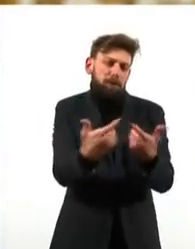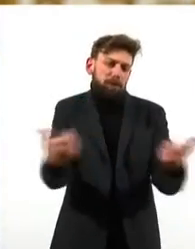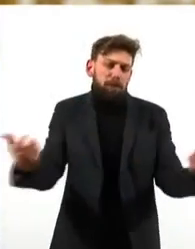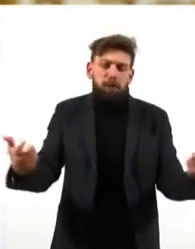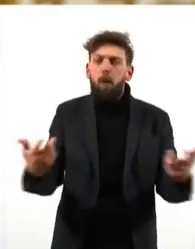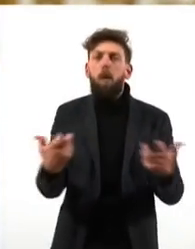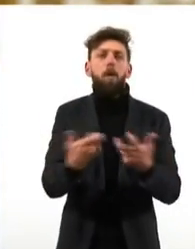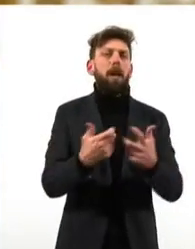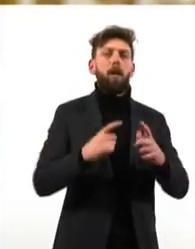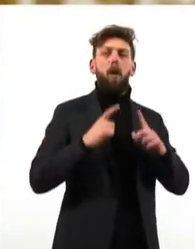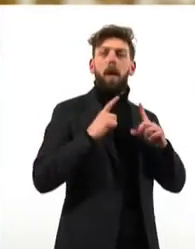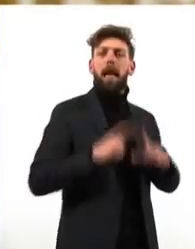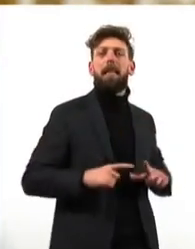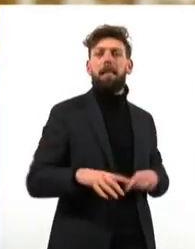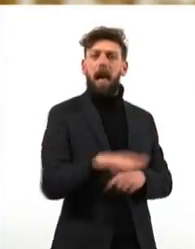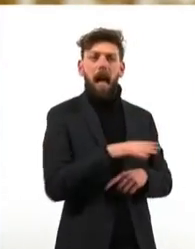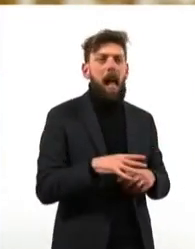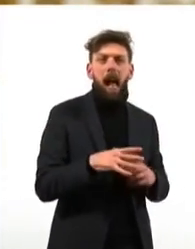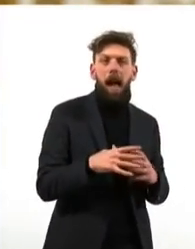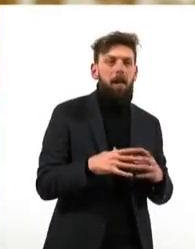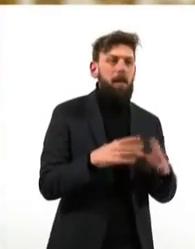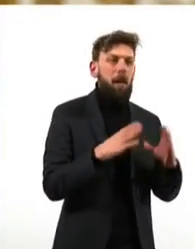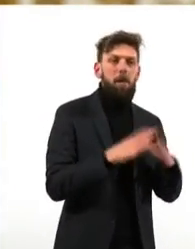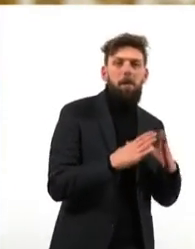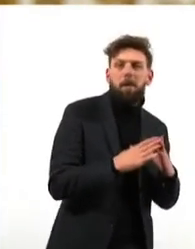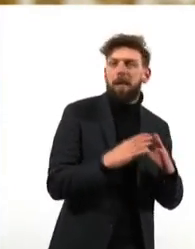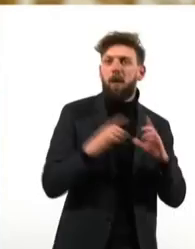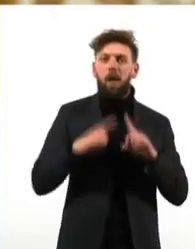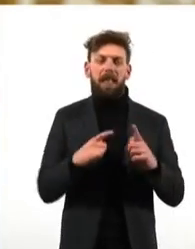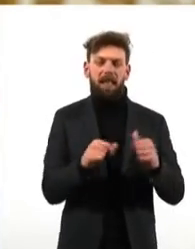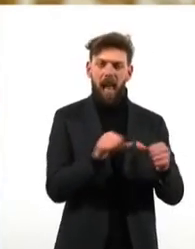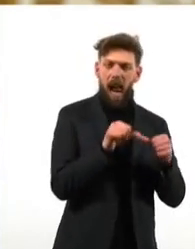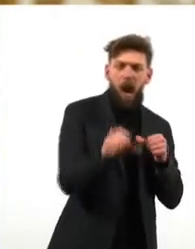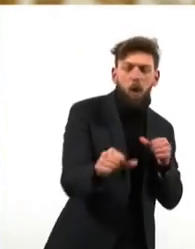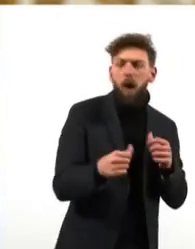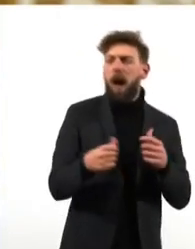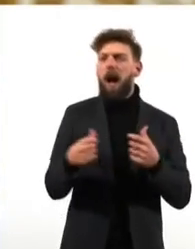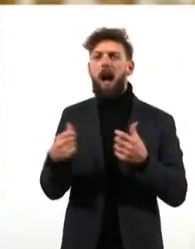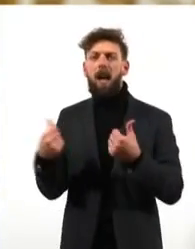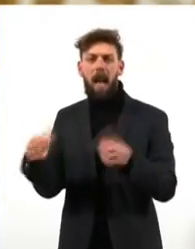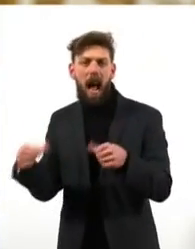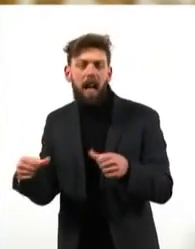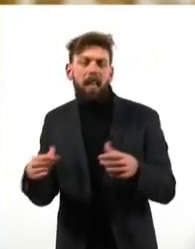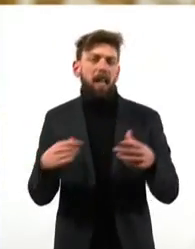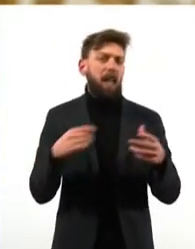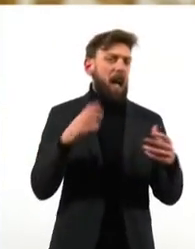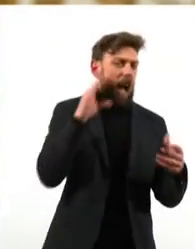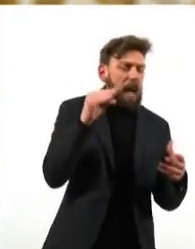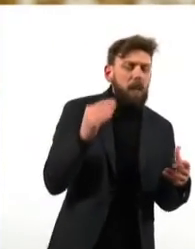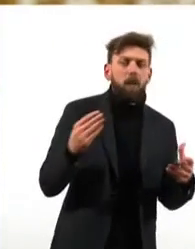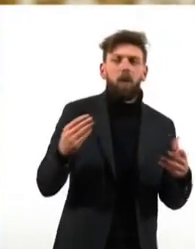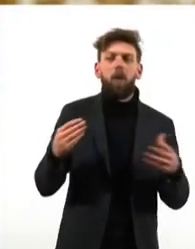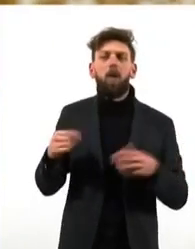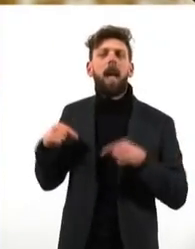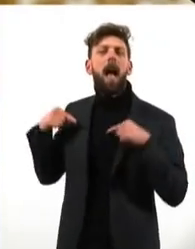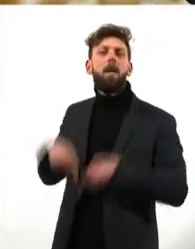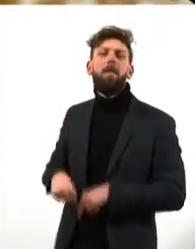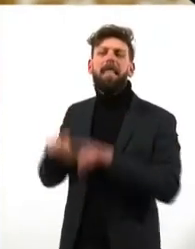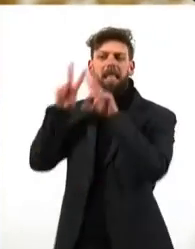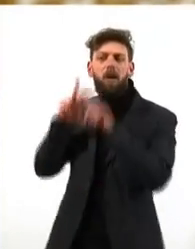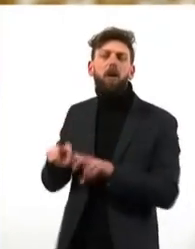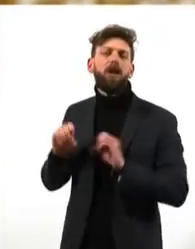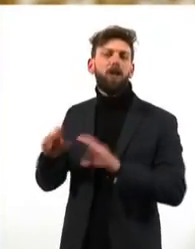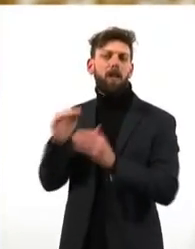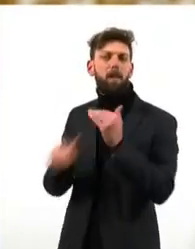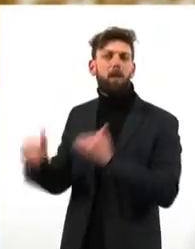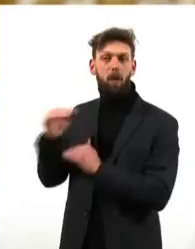qui cherchaient à se rapprocher. On a parlé d'internats, on a parlé d'étudiants. Avec Madame la ministre de la Recherche et de l'Enseignement supérieur, on